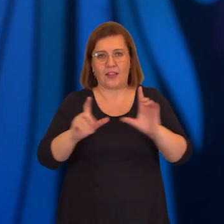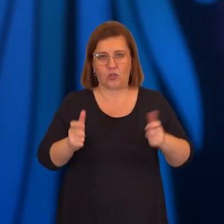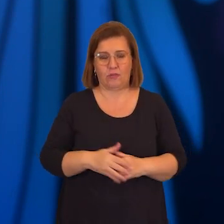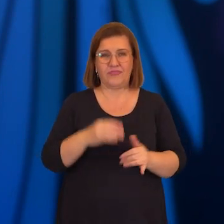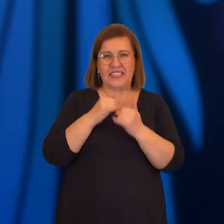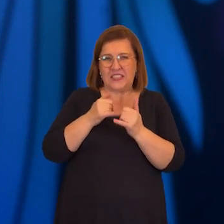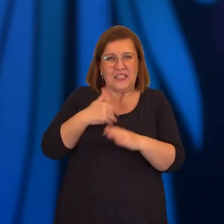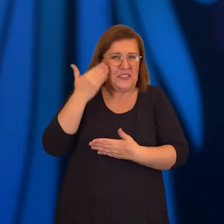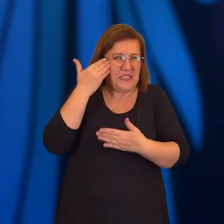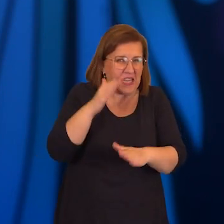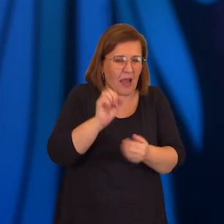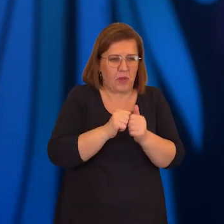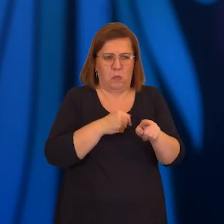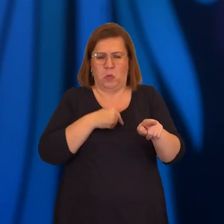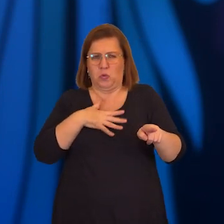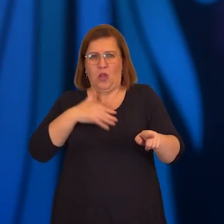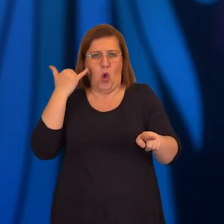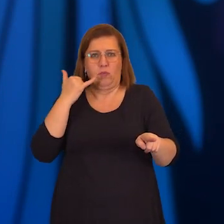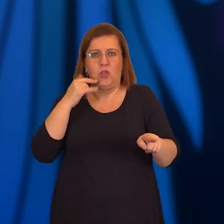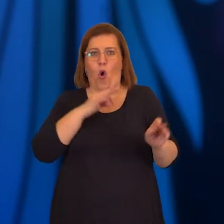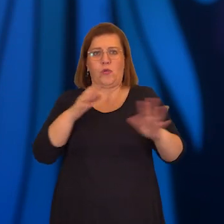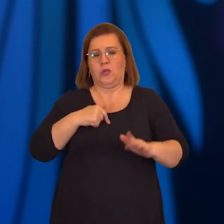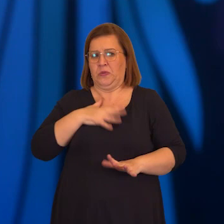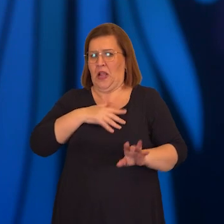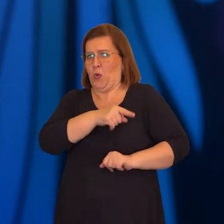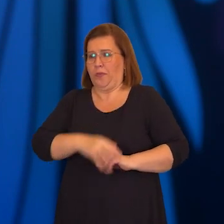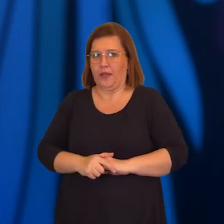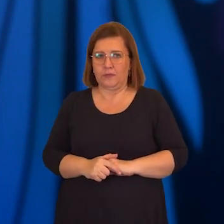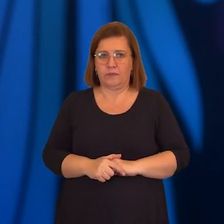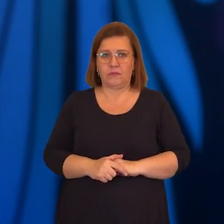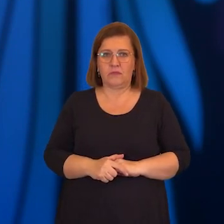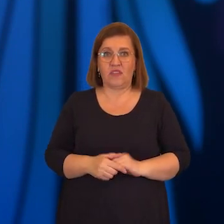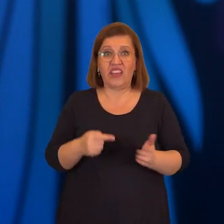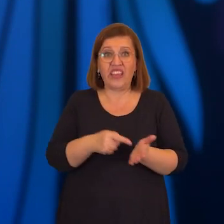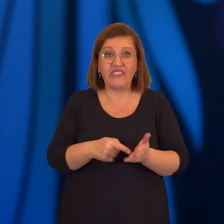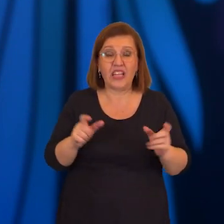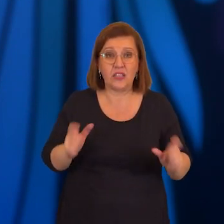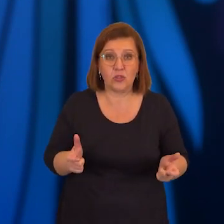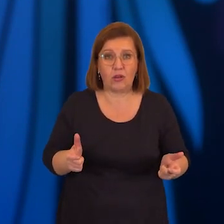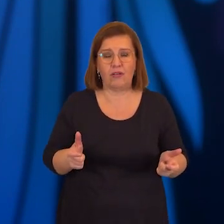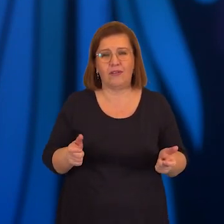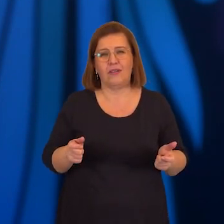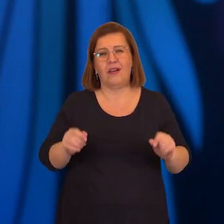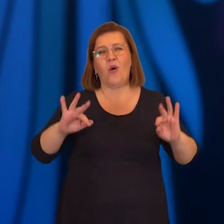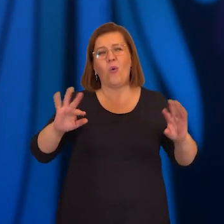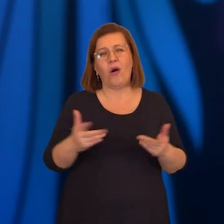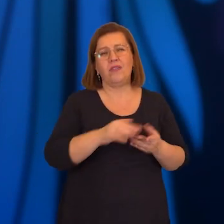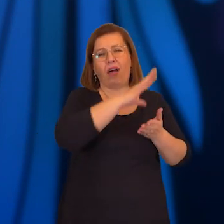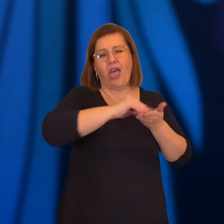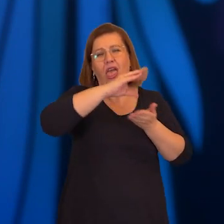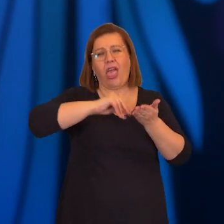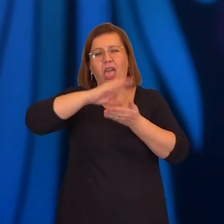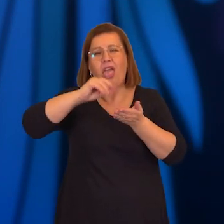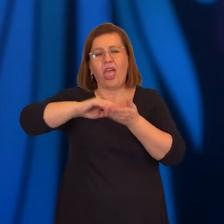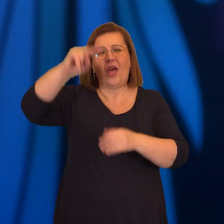znamy lub to jest nam obce, to nie lubimy tego. I wtedy, o zgrozo, jak łatwo powielamy slogany, które z